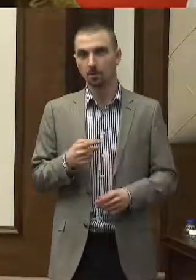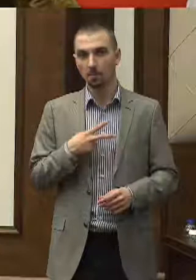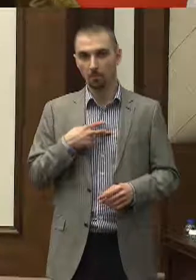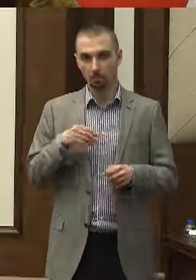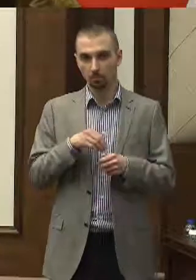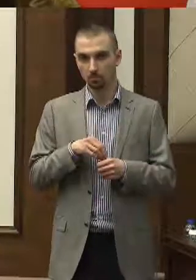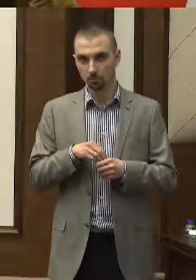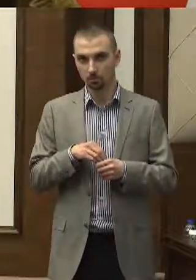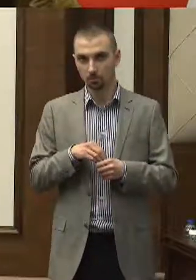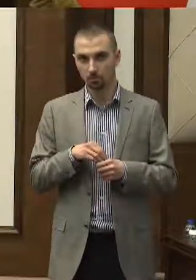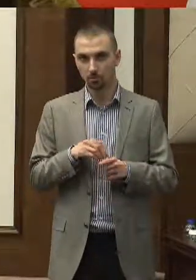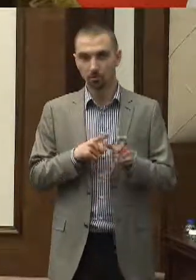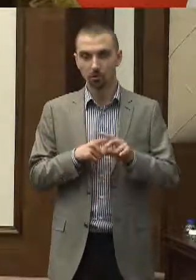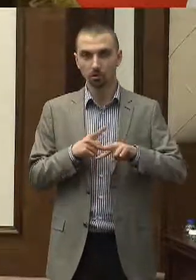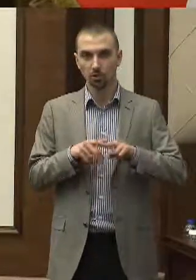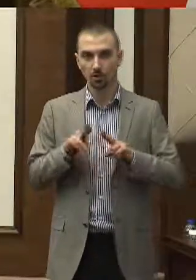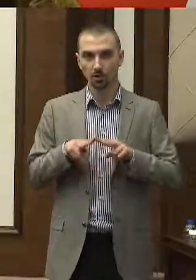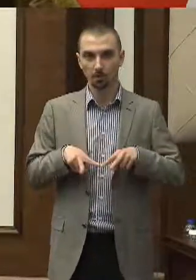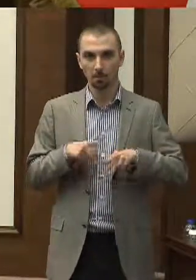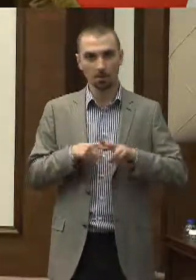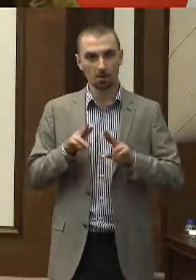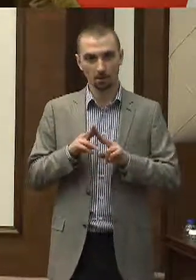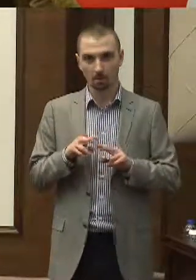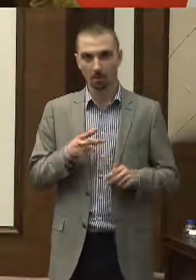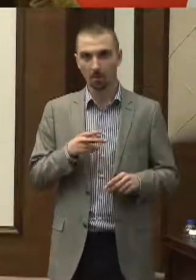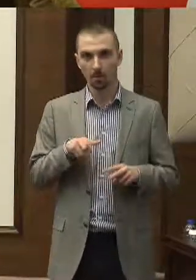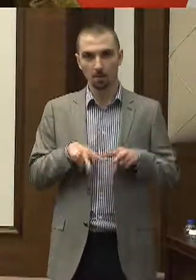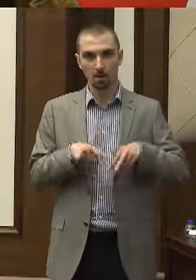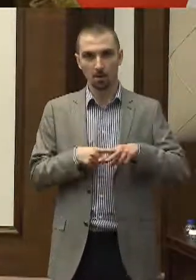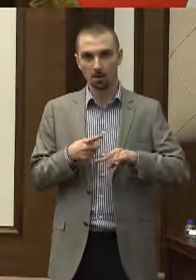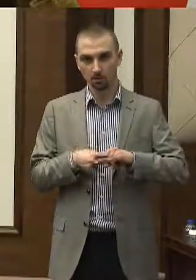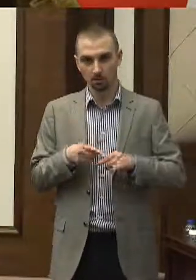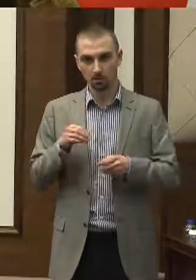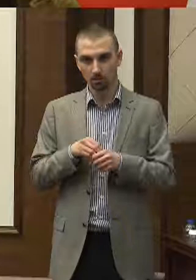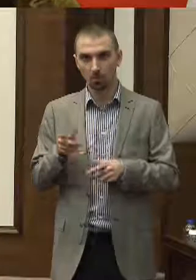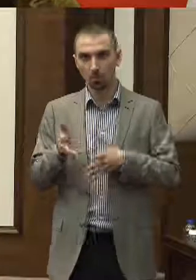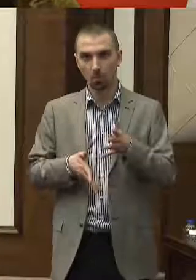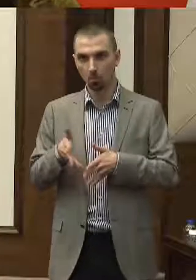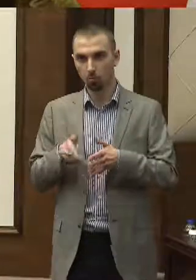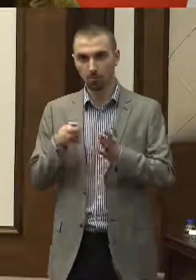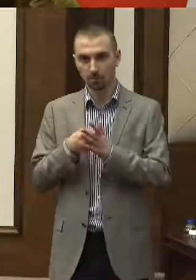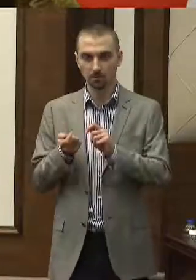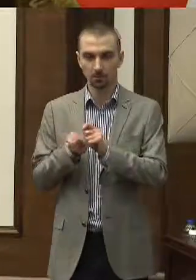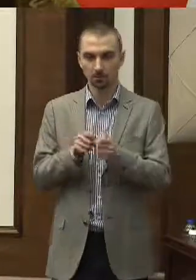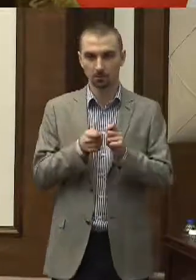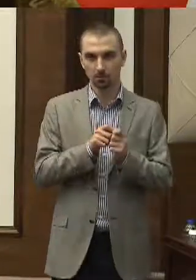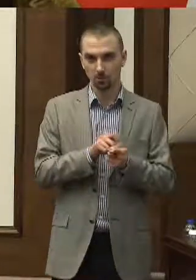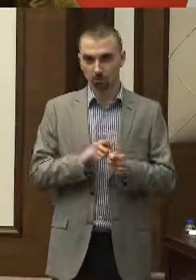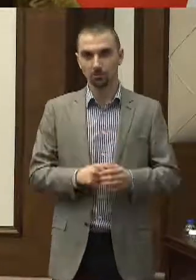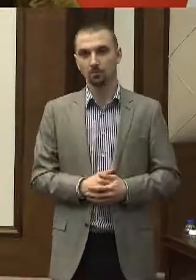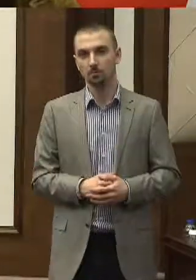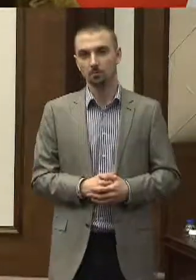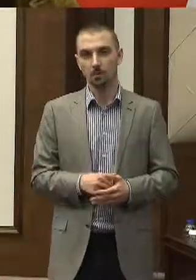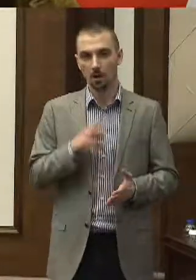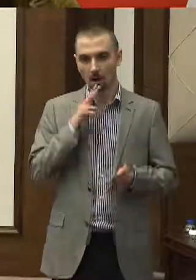sınırlarında bulunan Çakmaklı Mahallesi, Maşuk Sokak ve Develi Sokak'ın isimlerinin değiştirilmesi hususunun